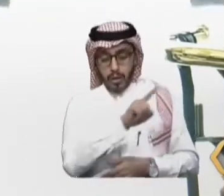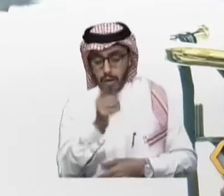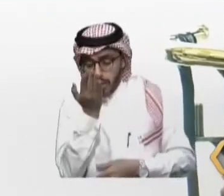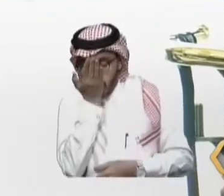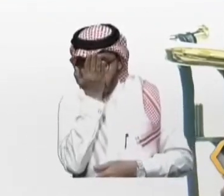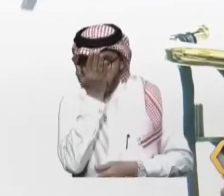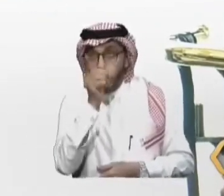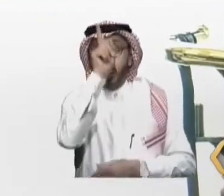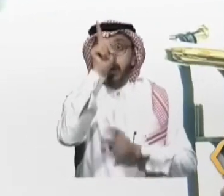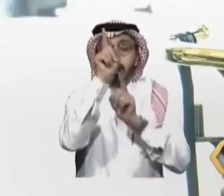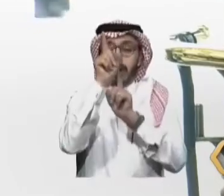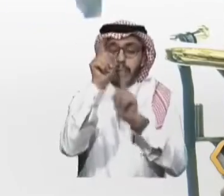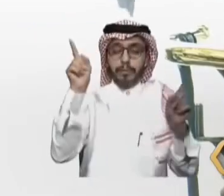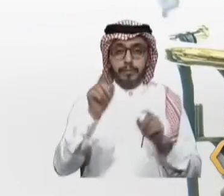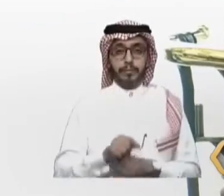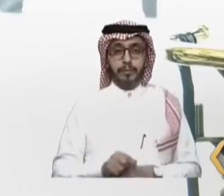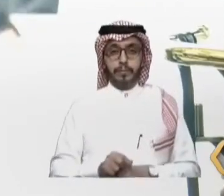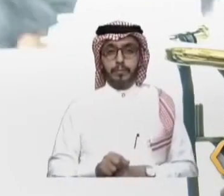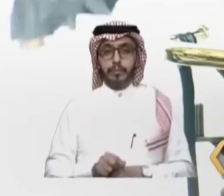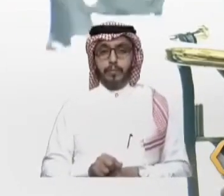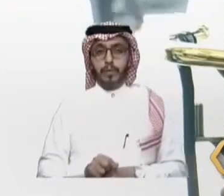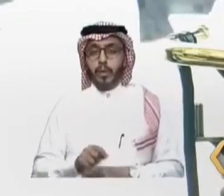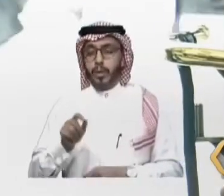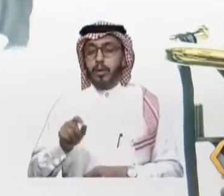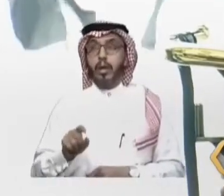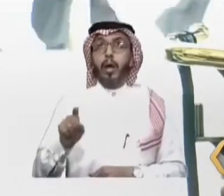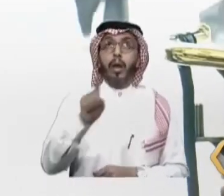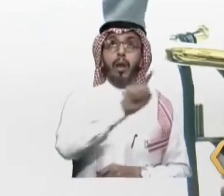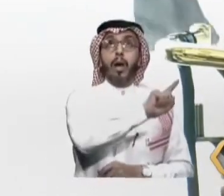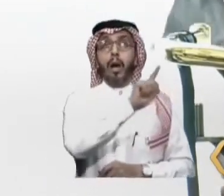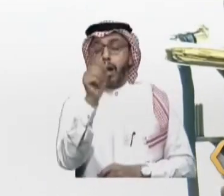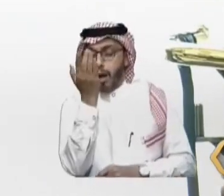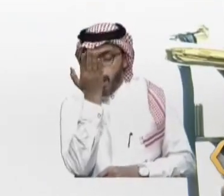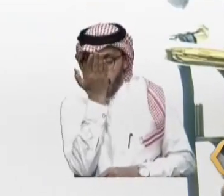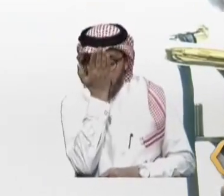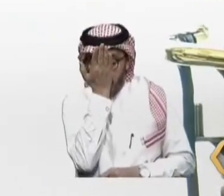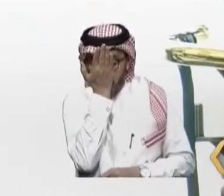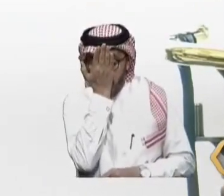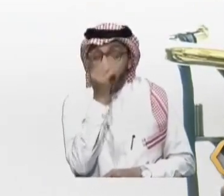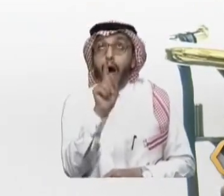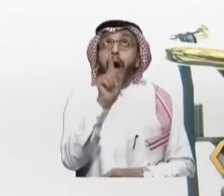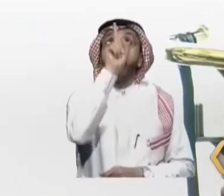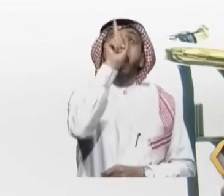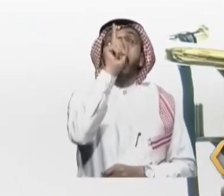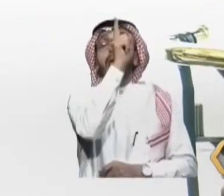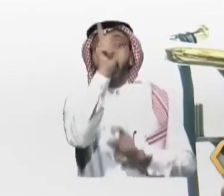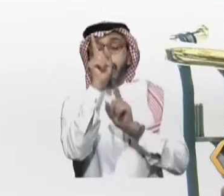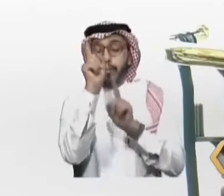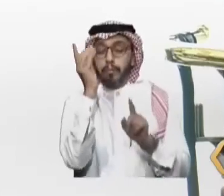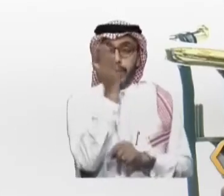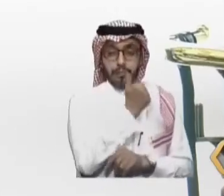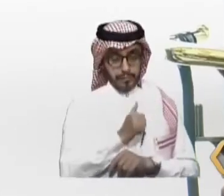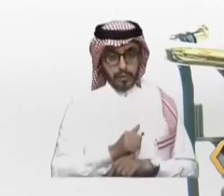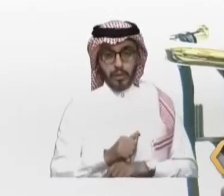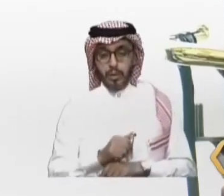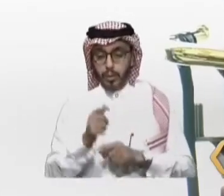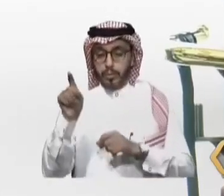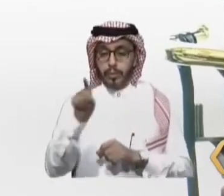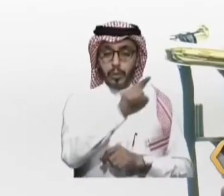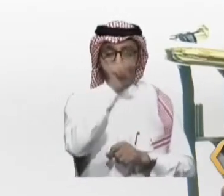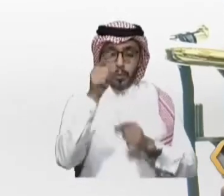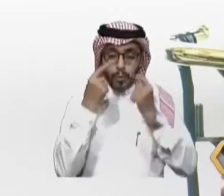الله وحده لا شريك له، ولا رب ولا إله سواه، وأشهد